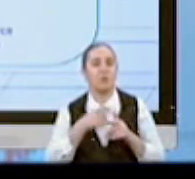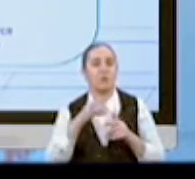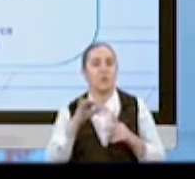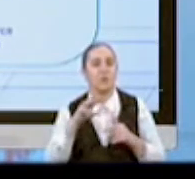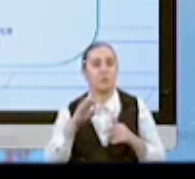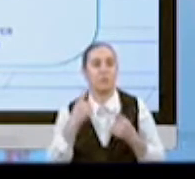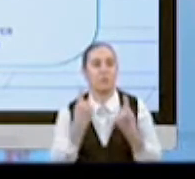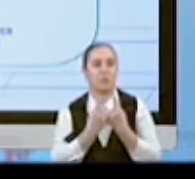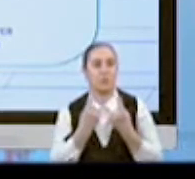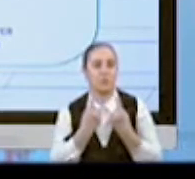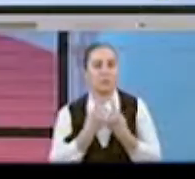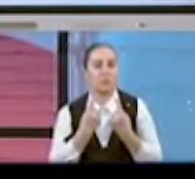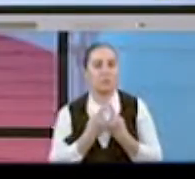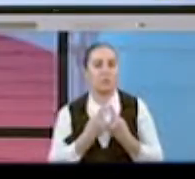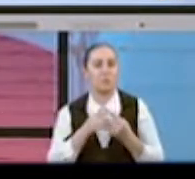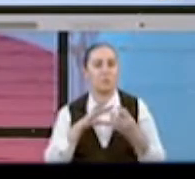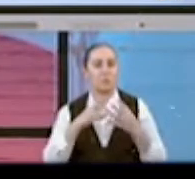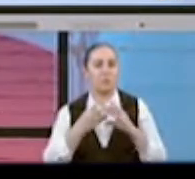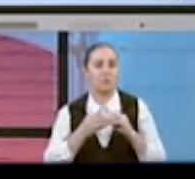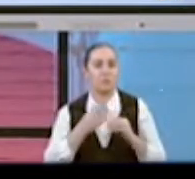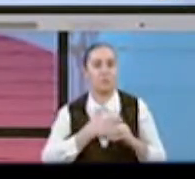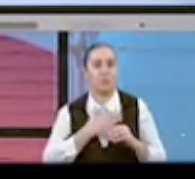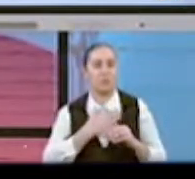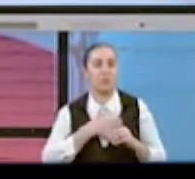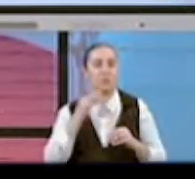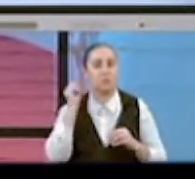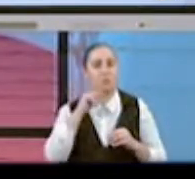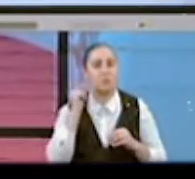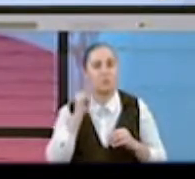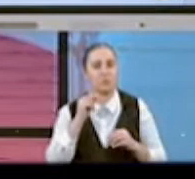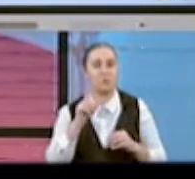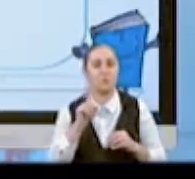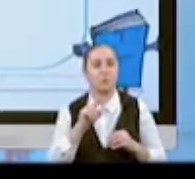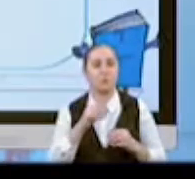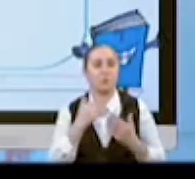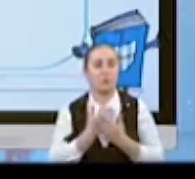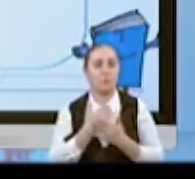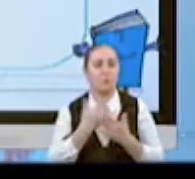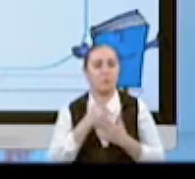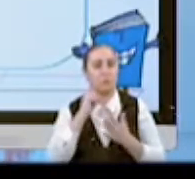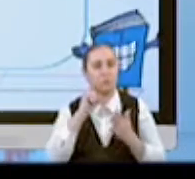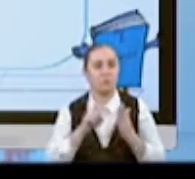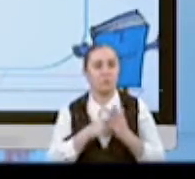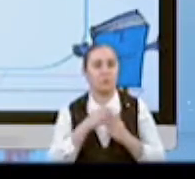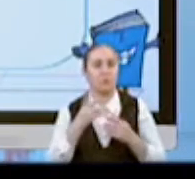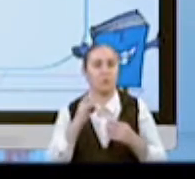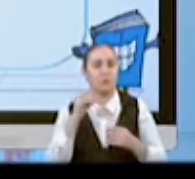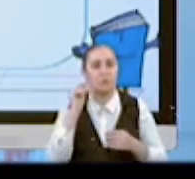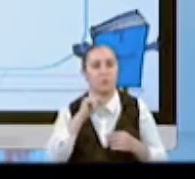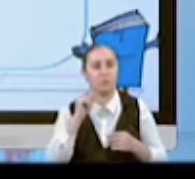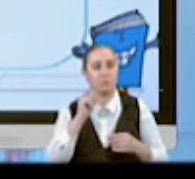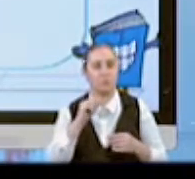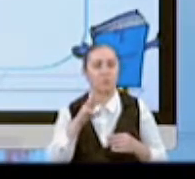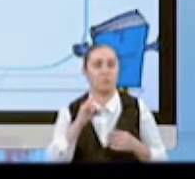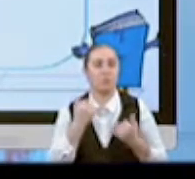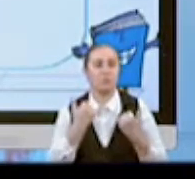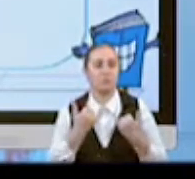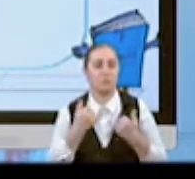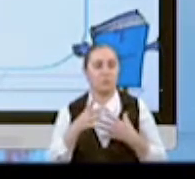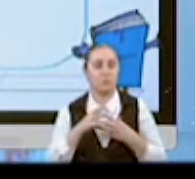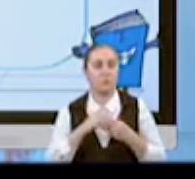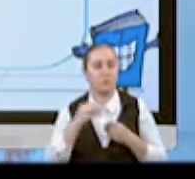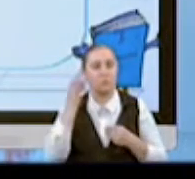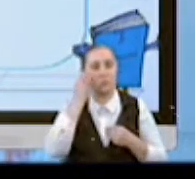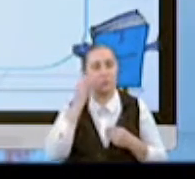ваших одноклассников. Подведем итоги урока. Что нового узнали на уроке? Мы сегодня с